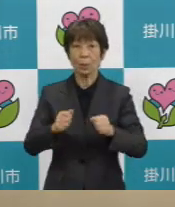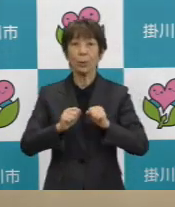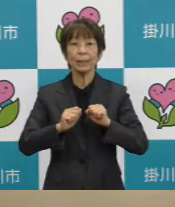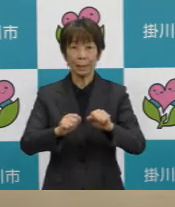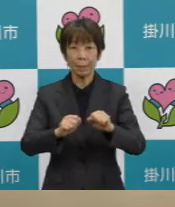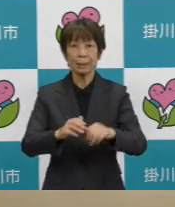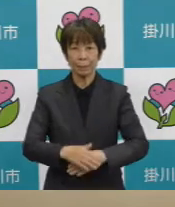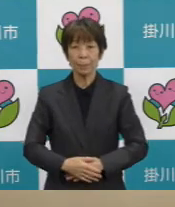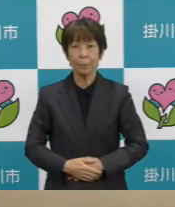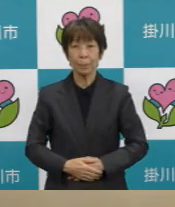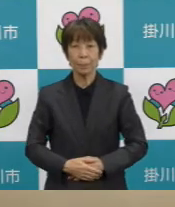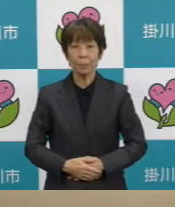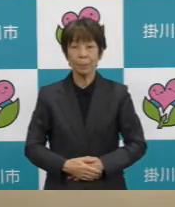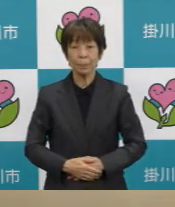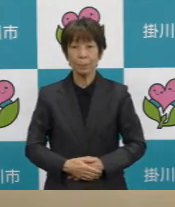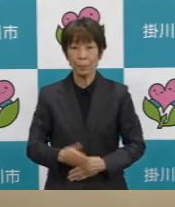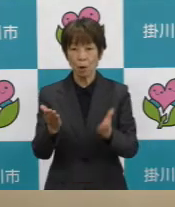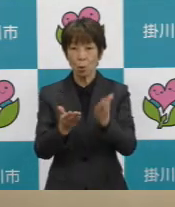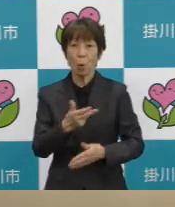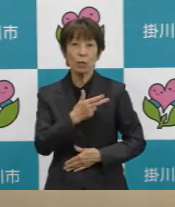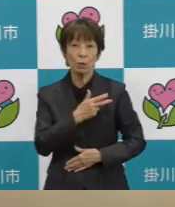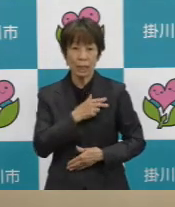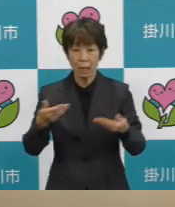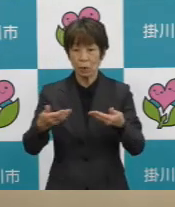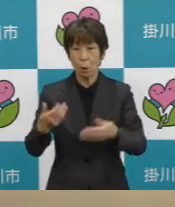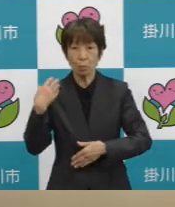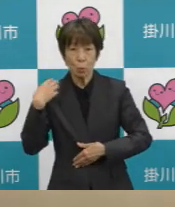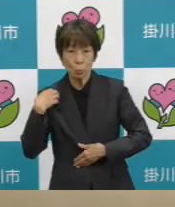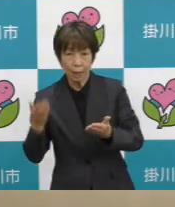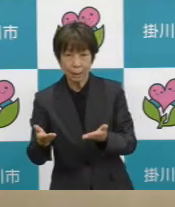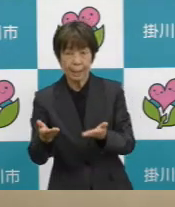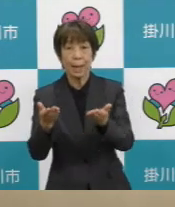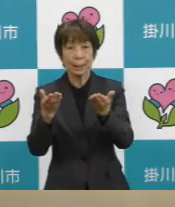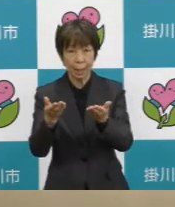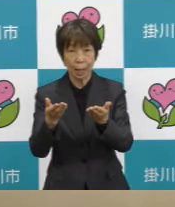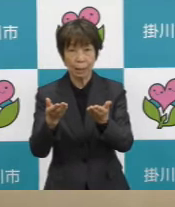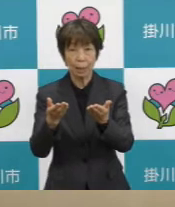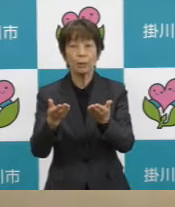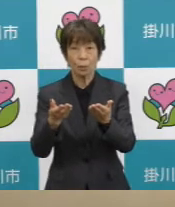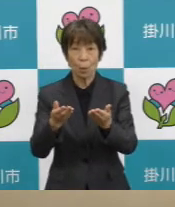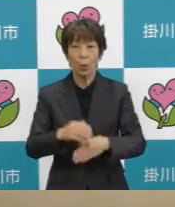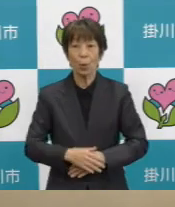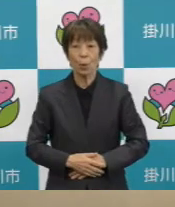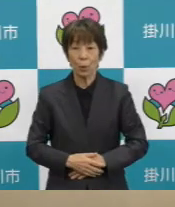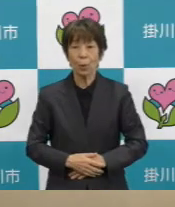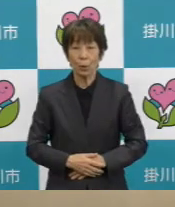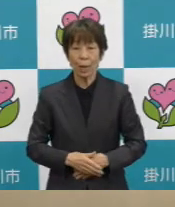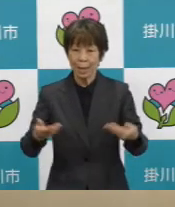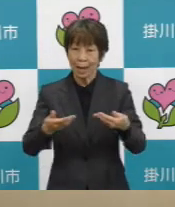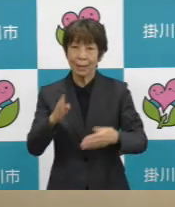。それから保育士の業務の負担の軽減と、まあ、働きやす